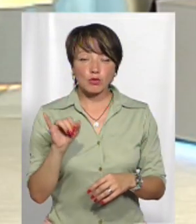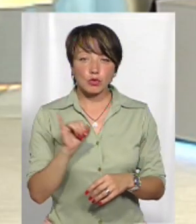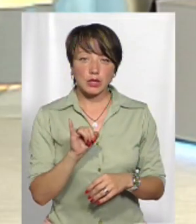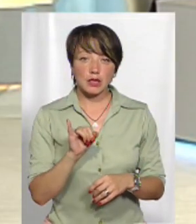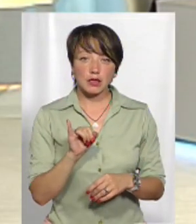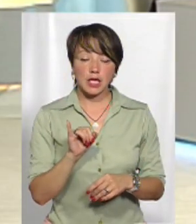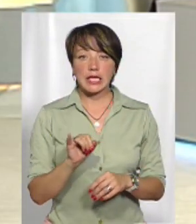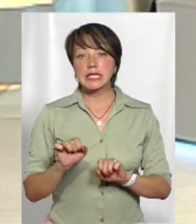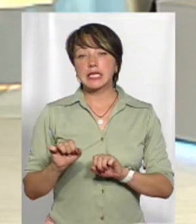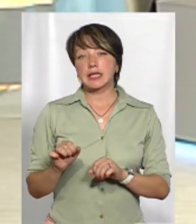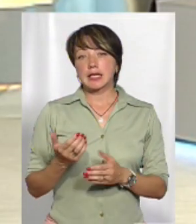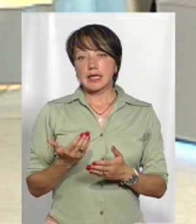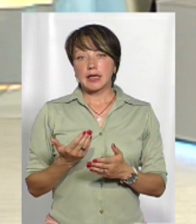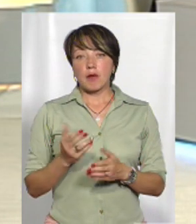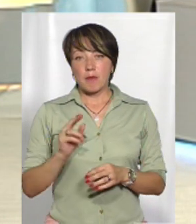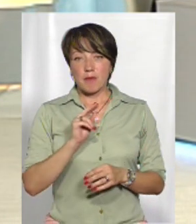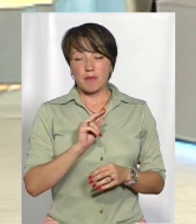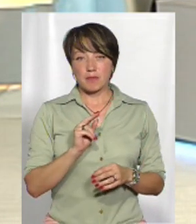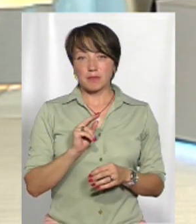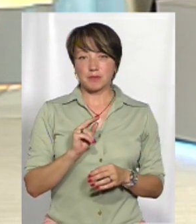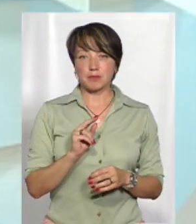і страхувальник для того, щоб